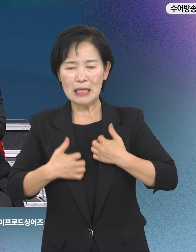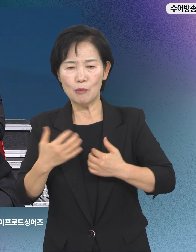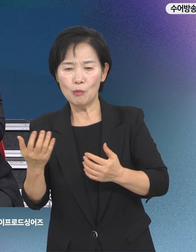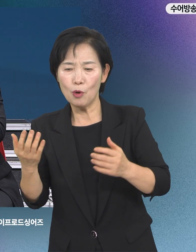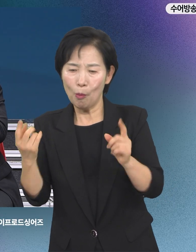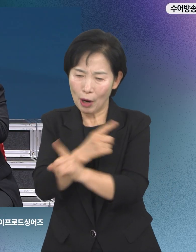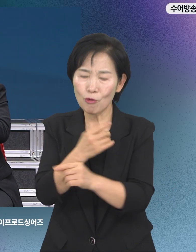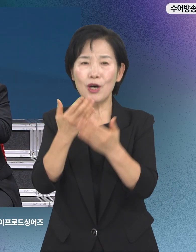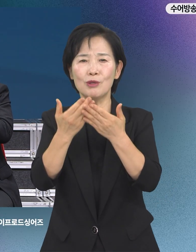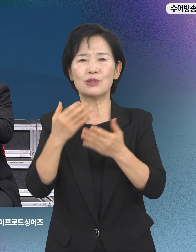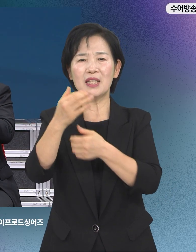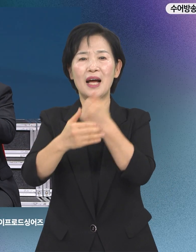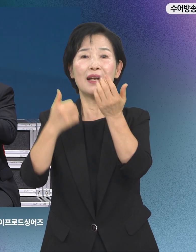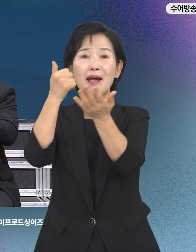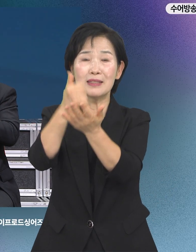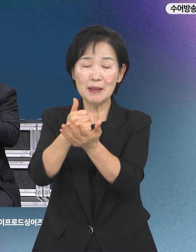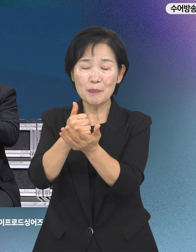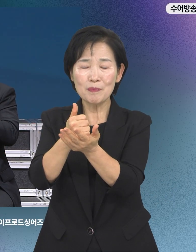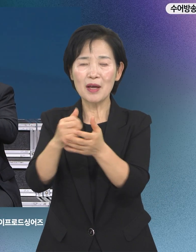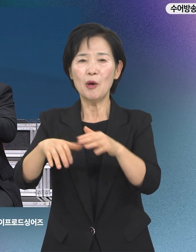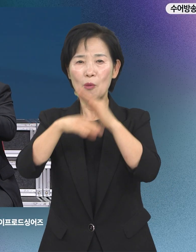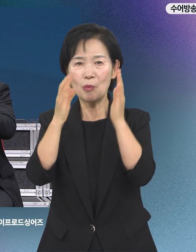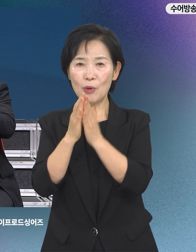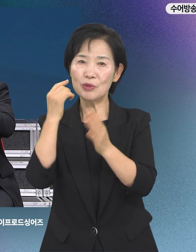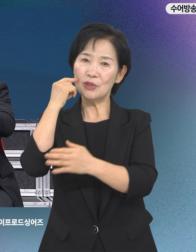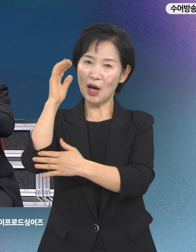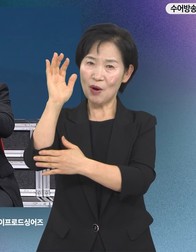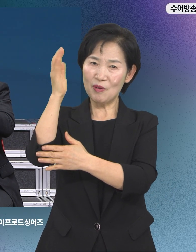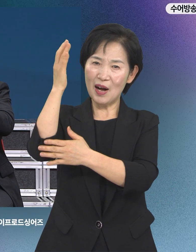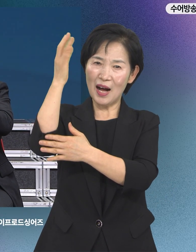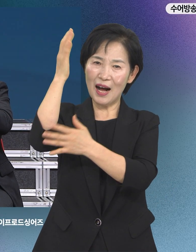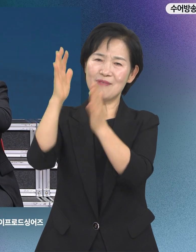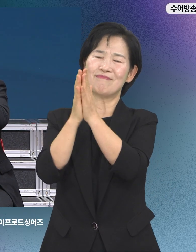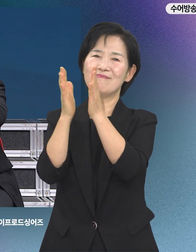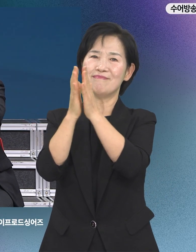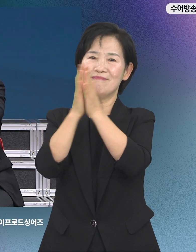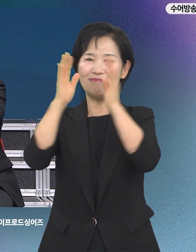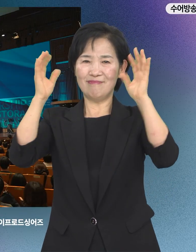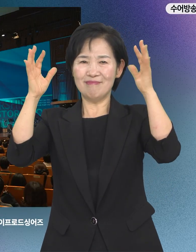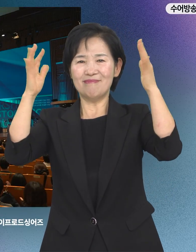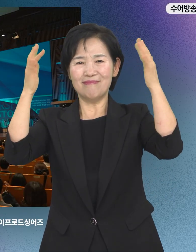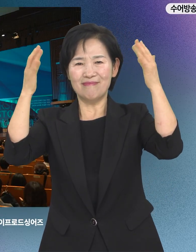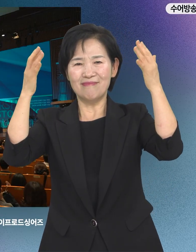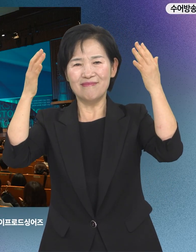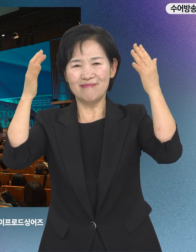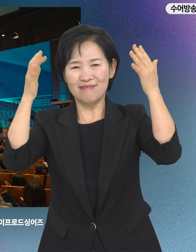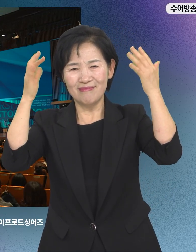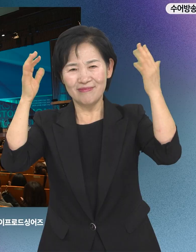바꿔주신 하나님께만 이 모든 영광을 큰 박수로 올려드립니다. 감사합니다.